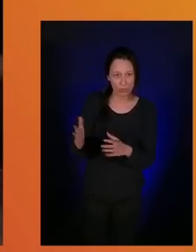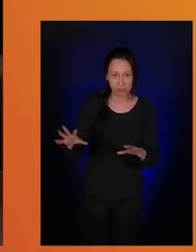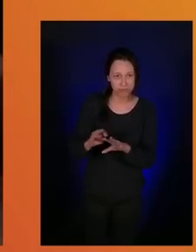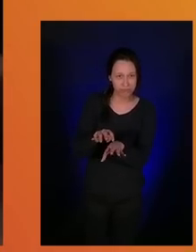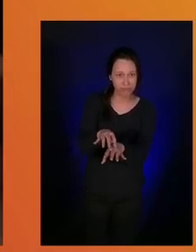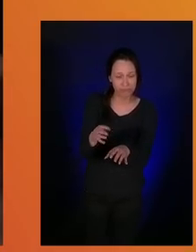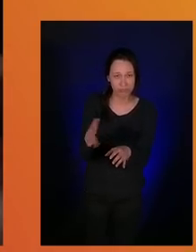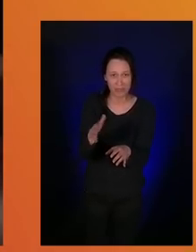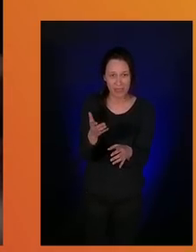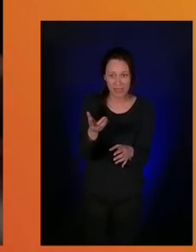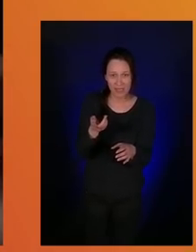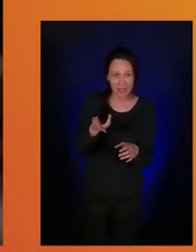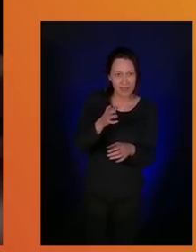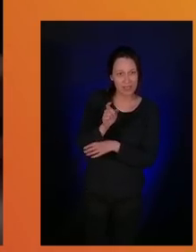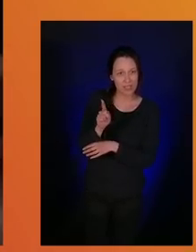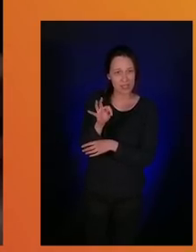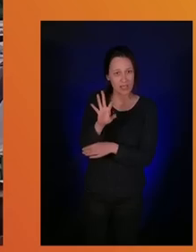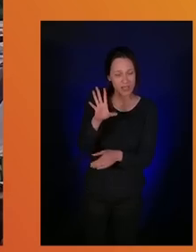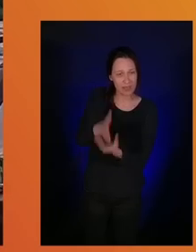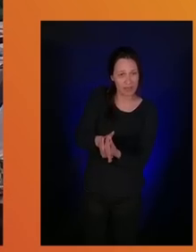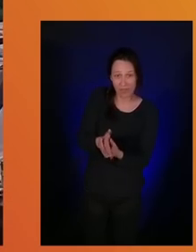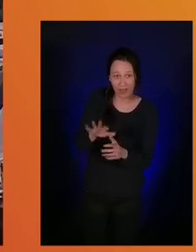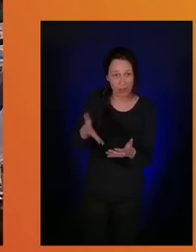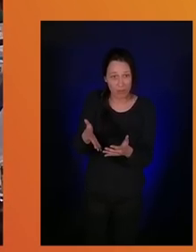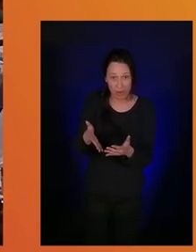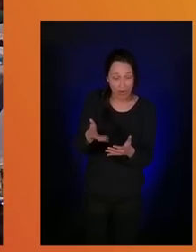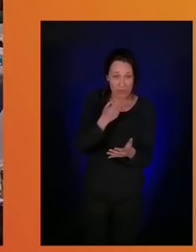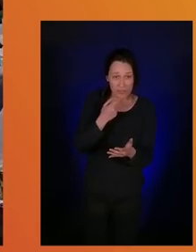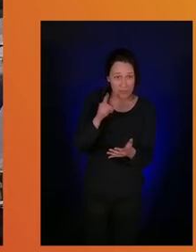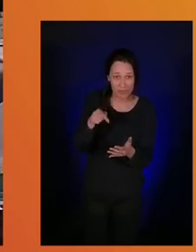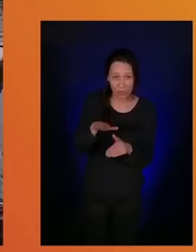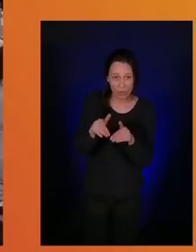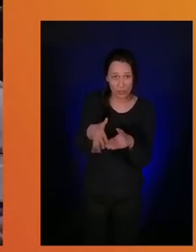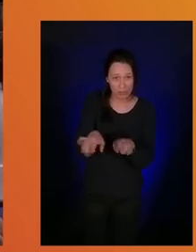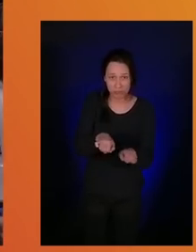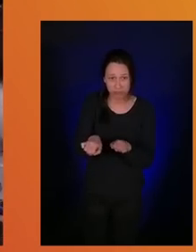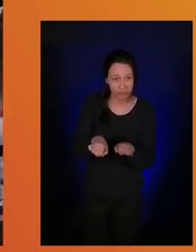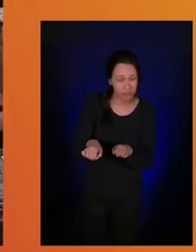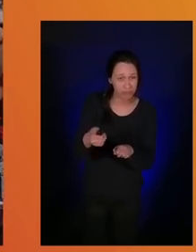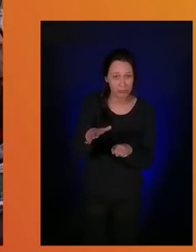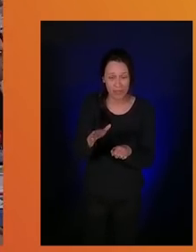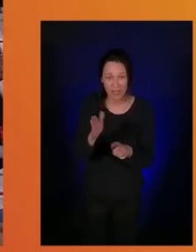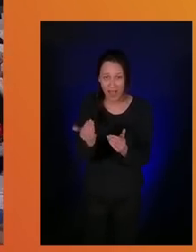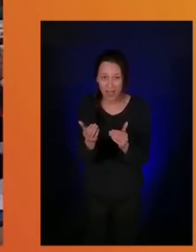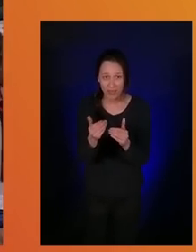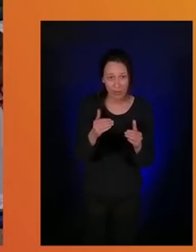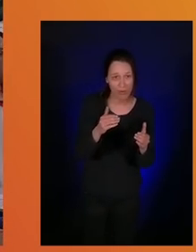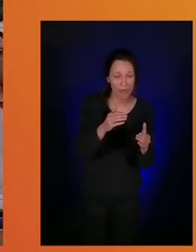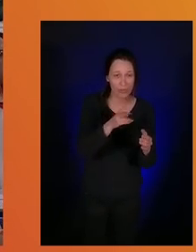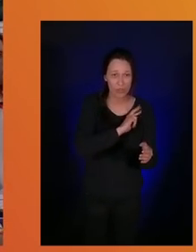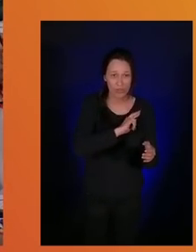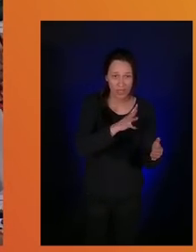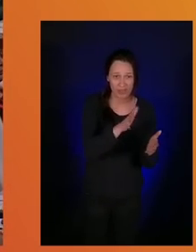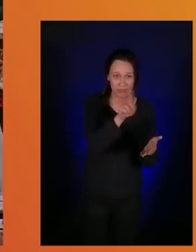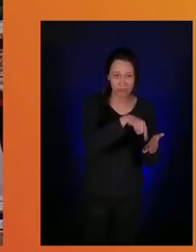pour réaffirmer qu'on est en mouvement jusqu'au retrait. Oui, oui, François. Voilà, oui, mais oui. Ça va mieux en le disant. Parce d'accord. Que compte tenu des débats et